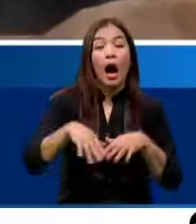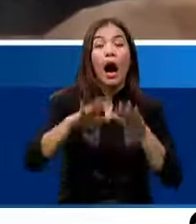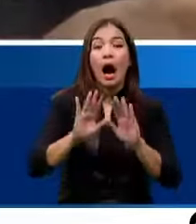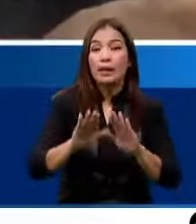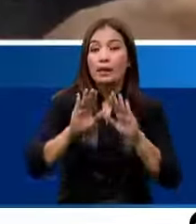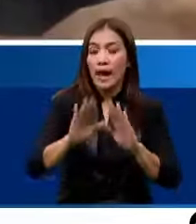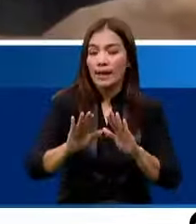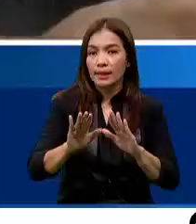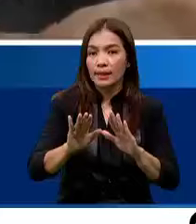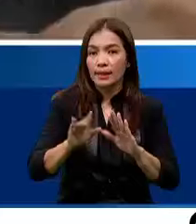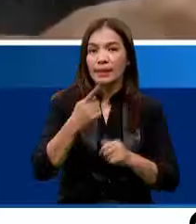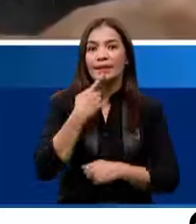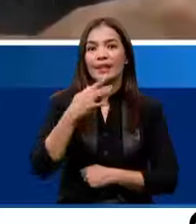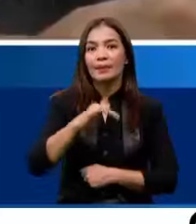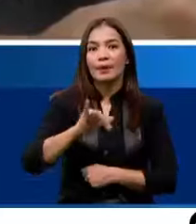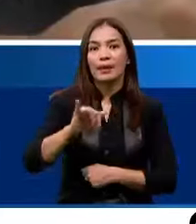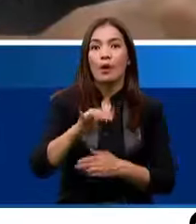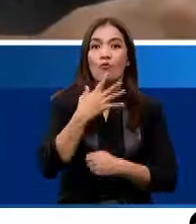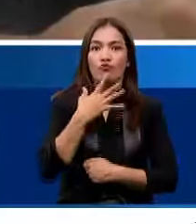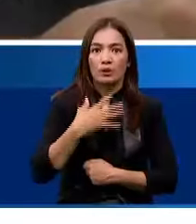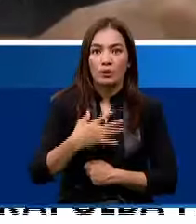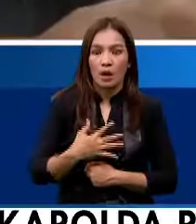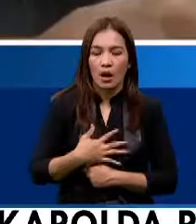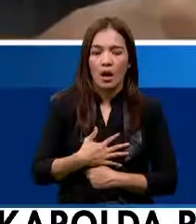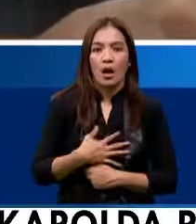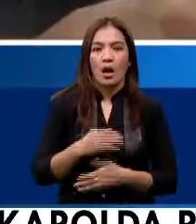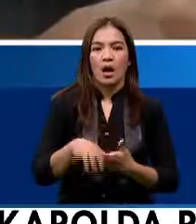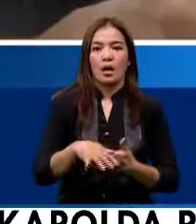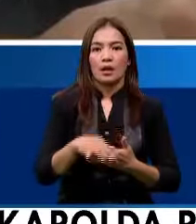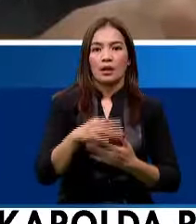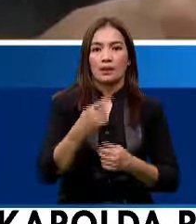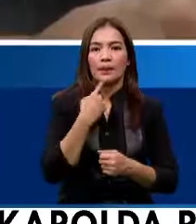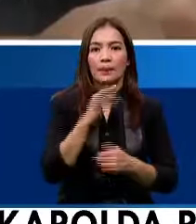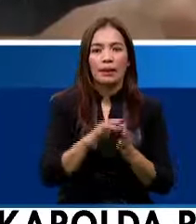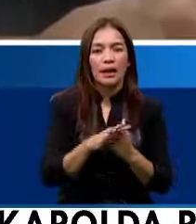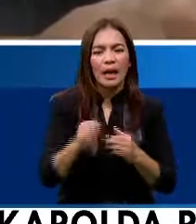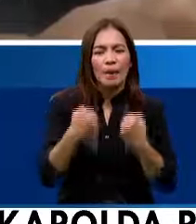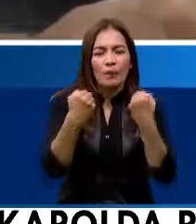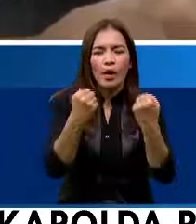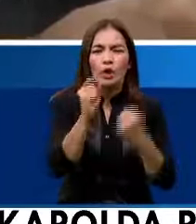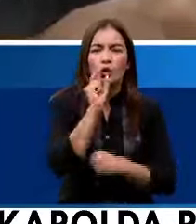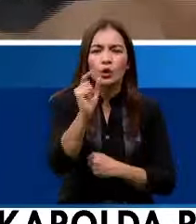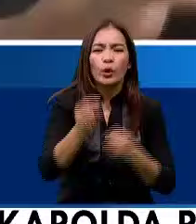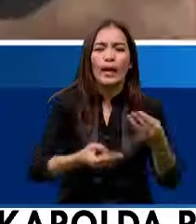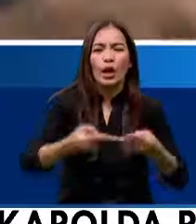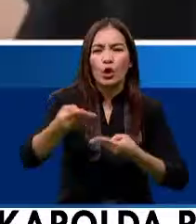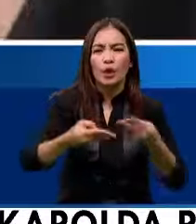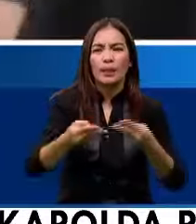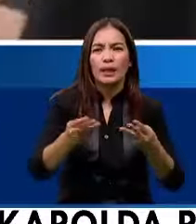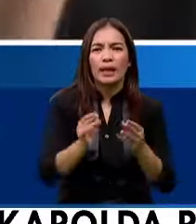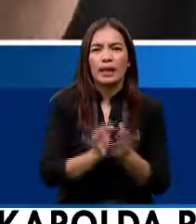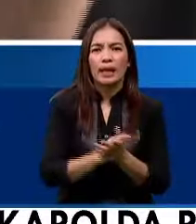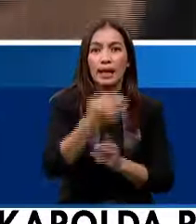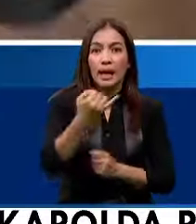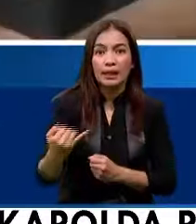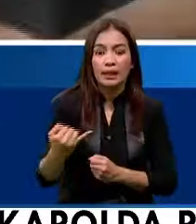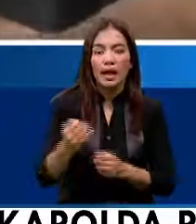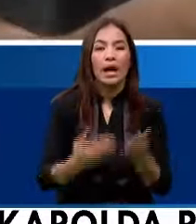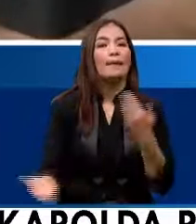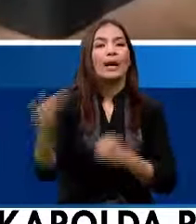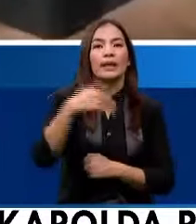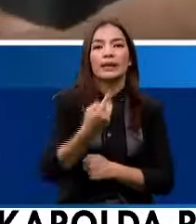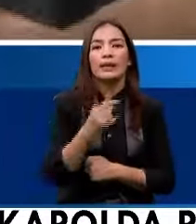potensi inflasi yang pertama hati-hati ada potensi kontraksi ekonomi karena kita kehilangan eh produktivitas dan pada akhirnya kembali lagi kita